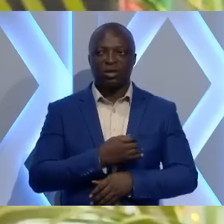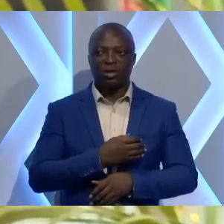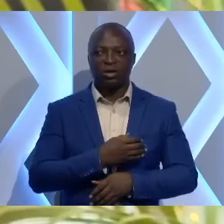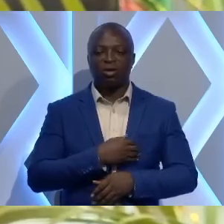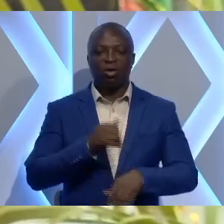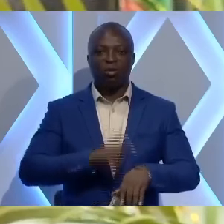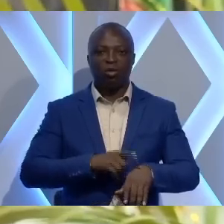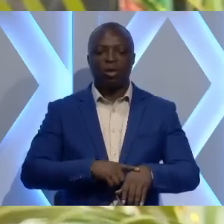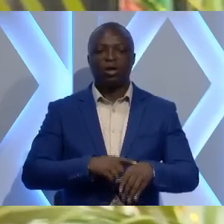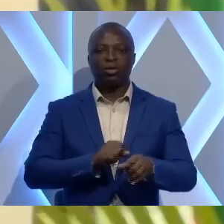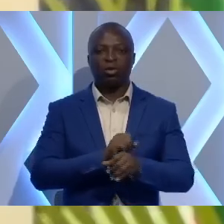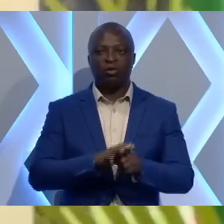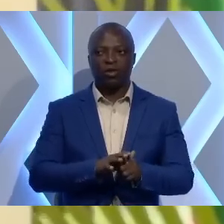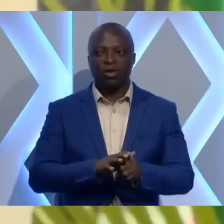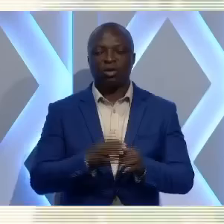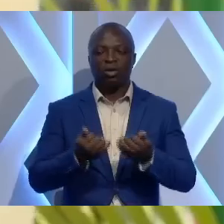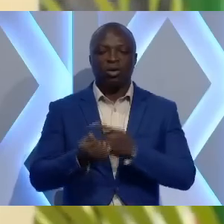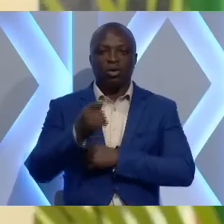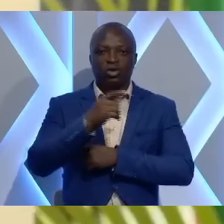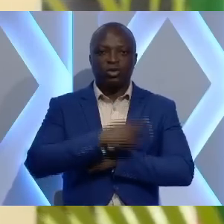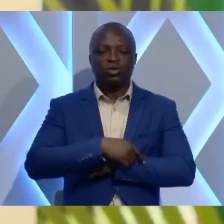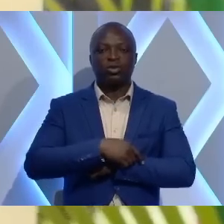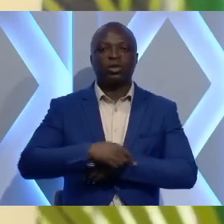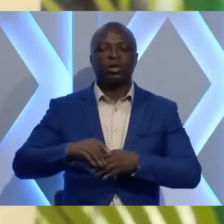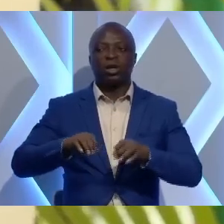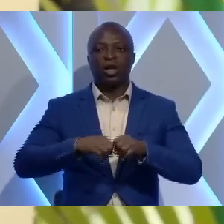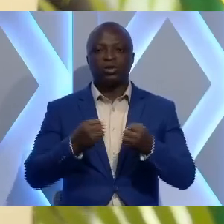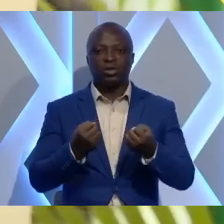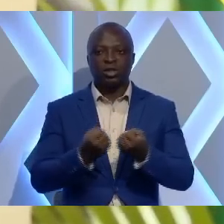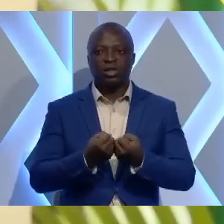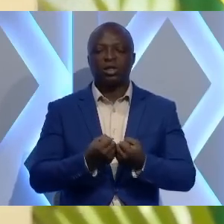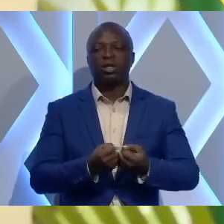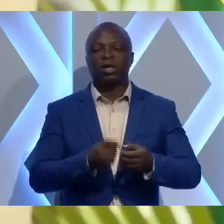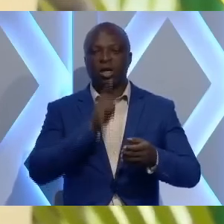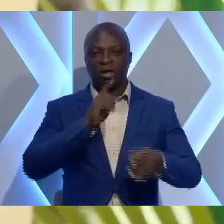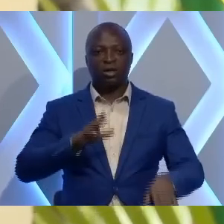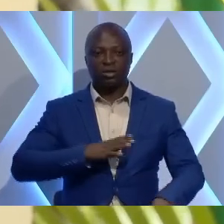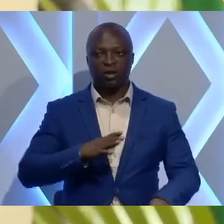Au moment du Covid, aujourd'hui, l'entreprise se porte bien